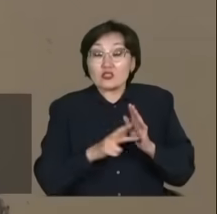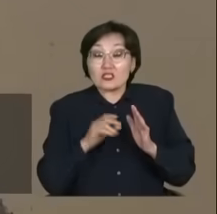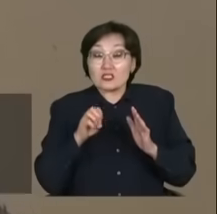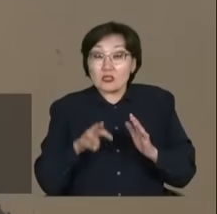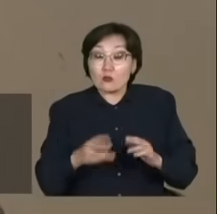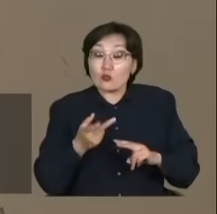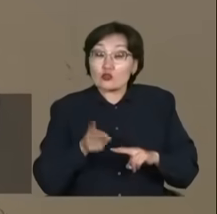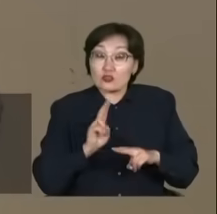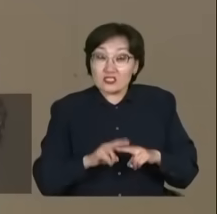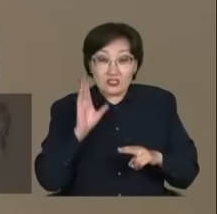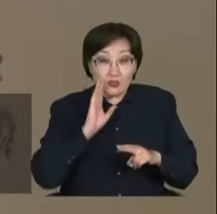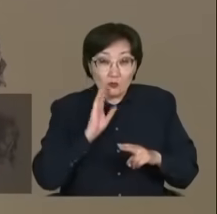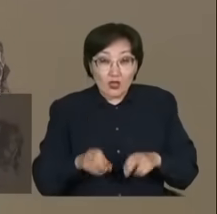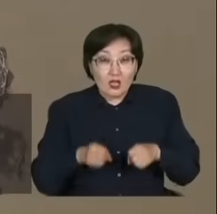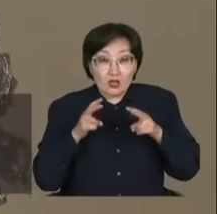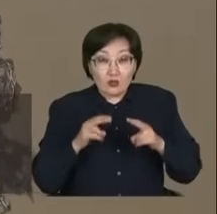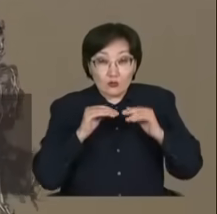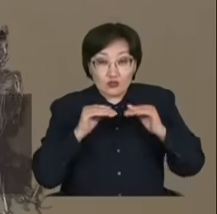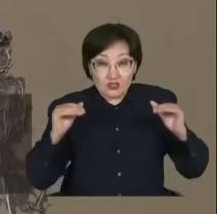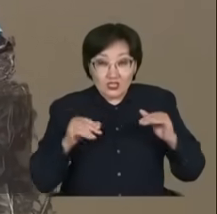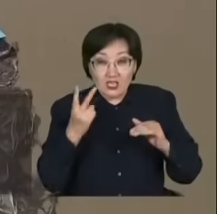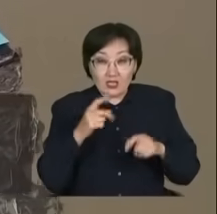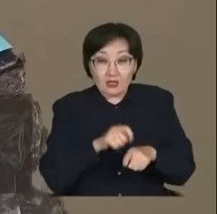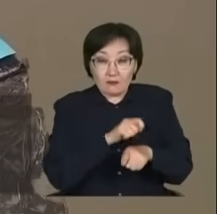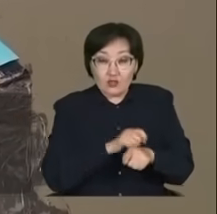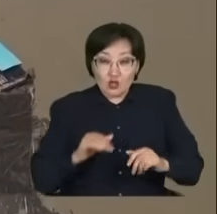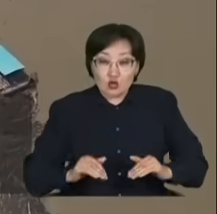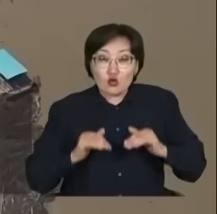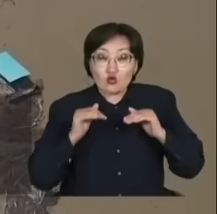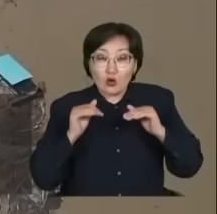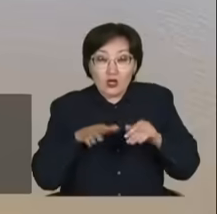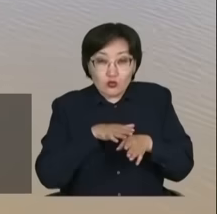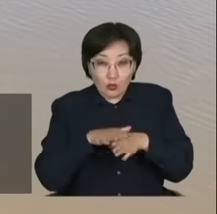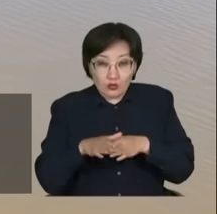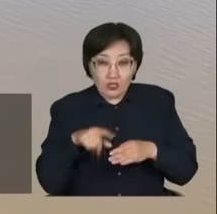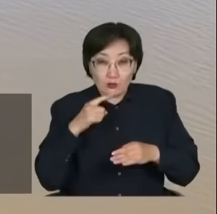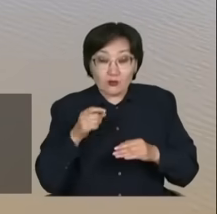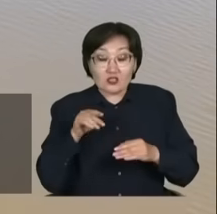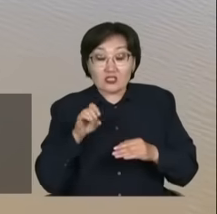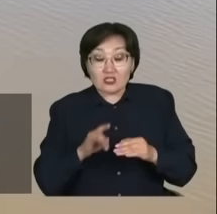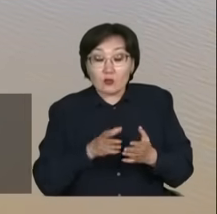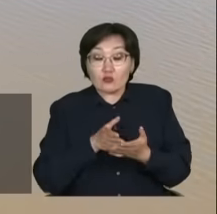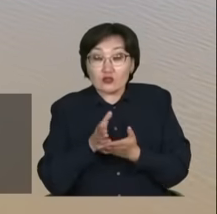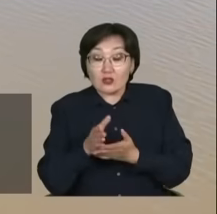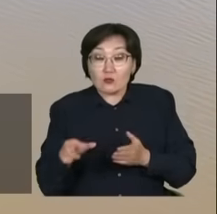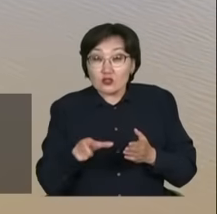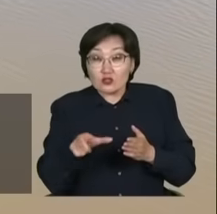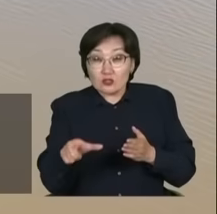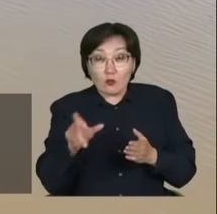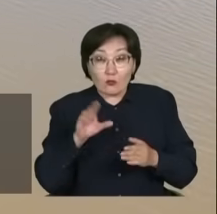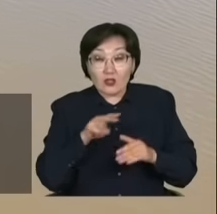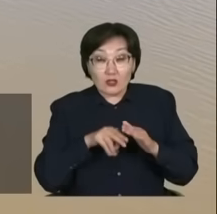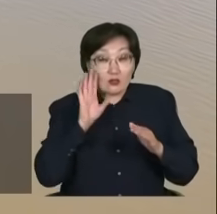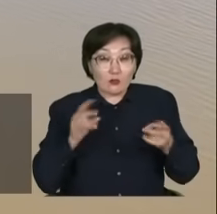Бұл дегеніміз су қауіпті межеден 2 метрге асып кетті деген сөз. Аймақта Индерге кіреберістегі жолды да су